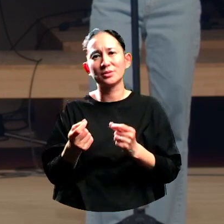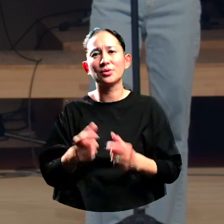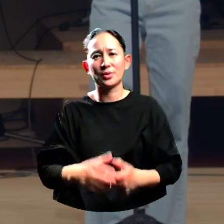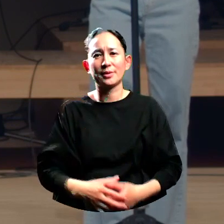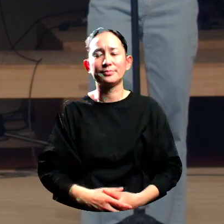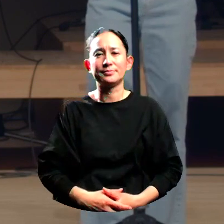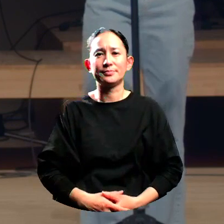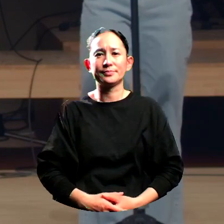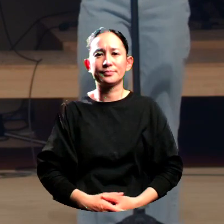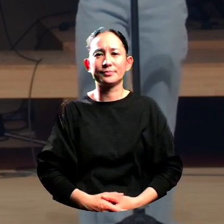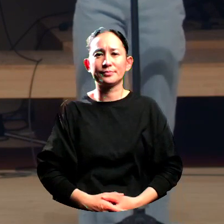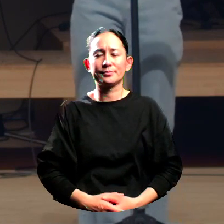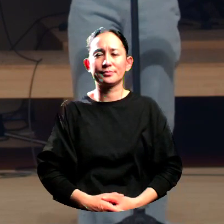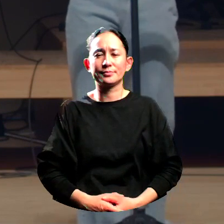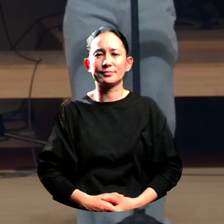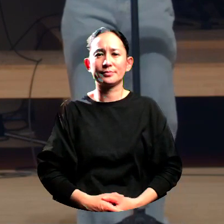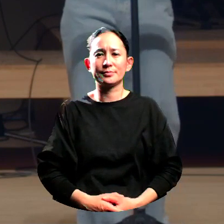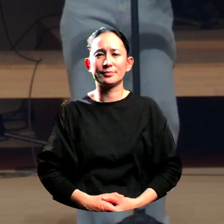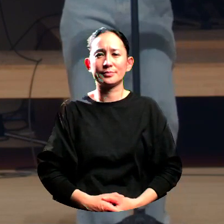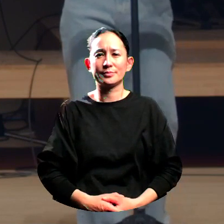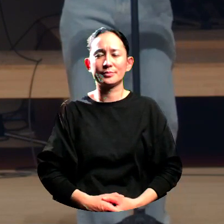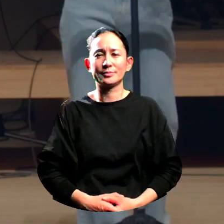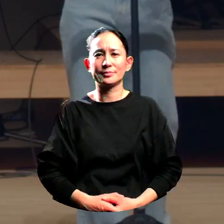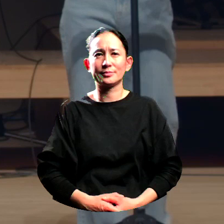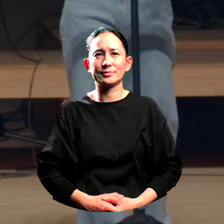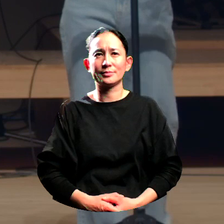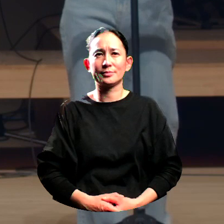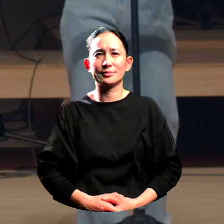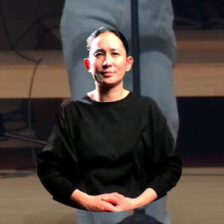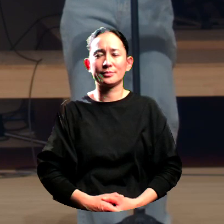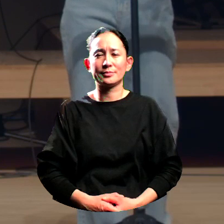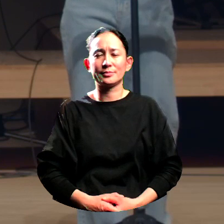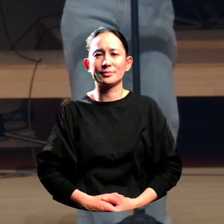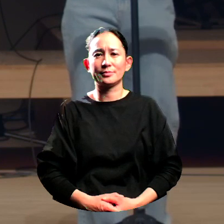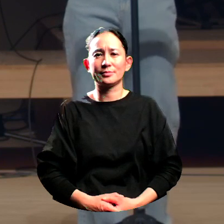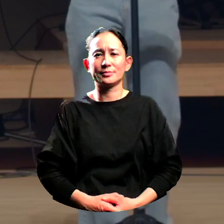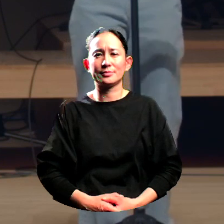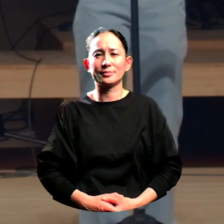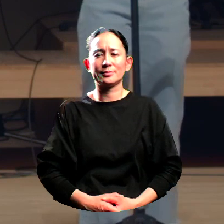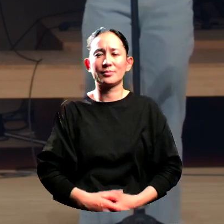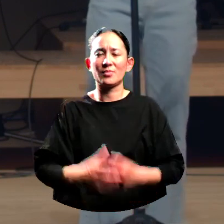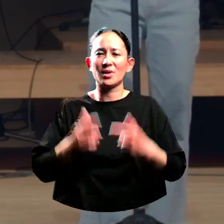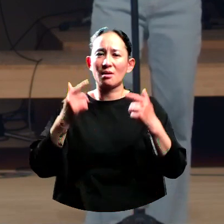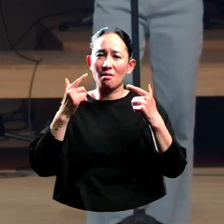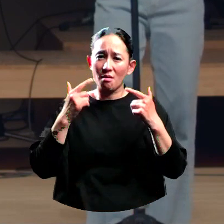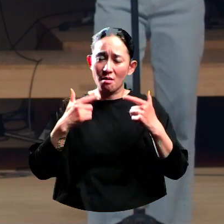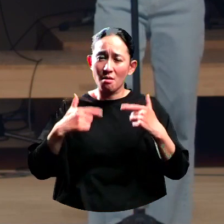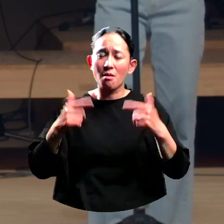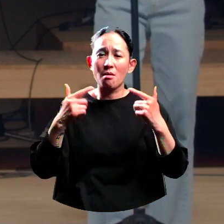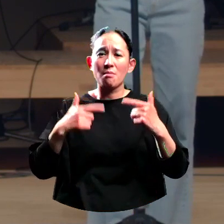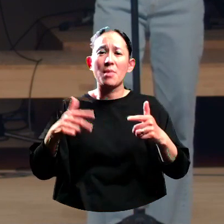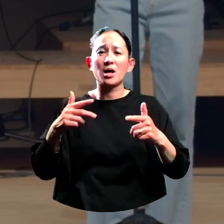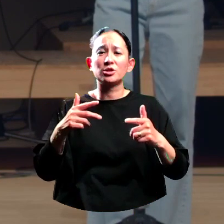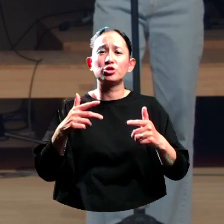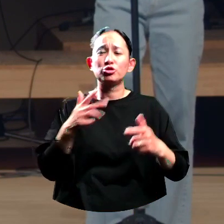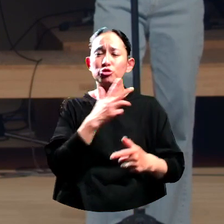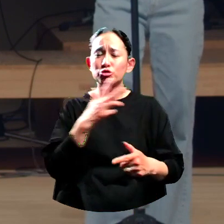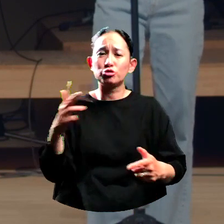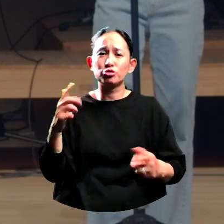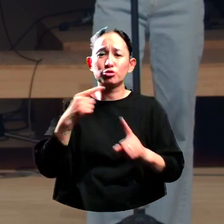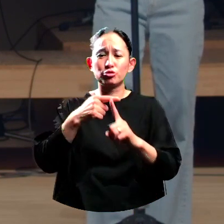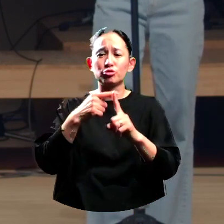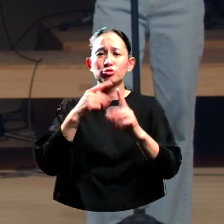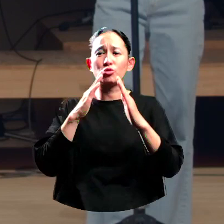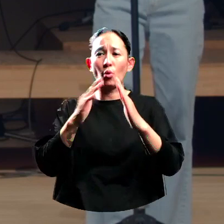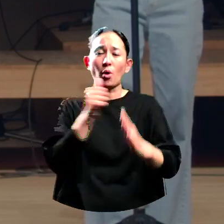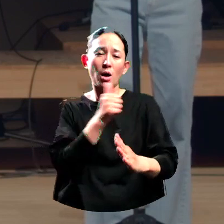ugliness, filthiness, sinfulness, and selfishness. 毎週教会に通ってるのに、聖書も読んでる